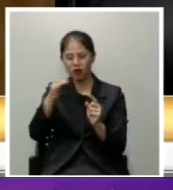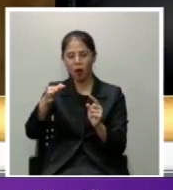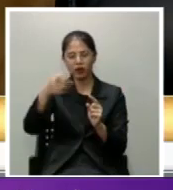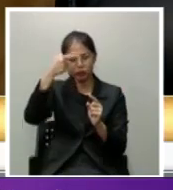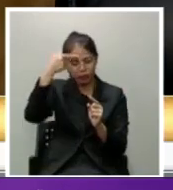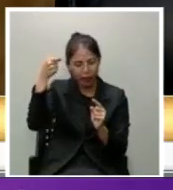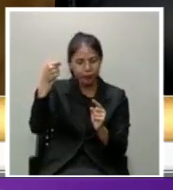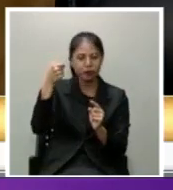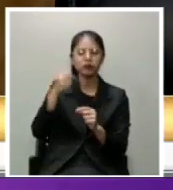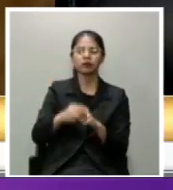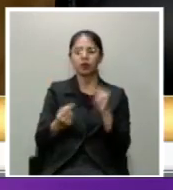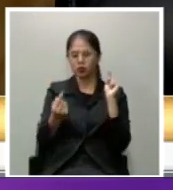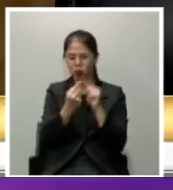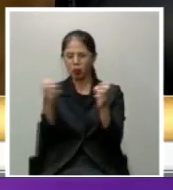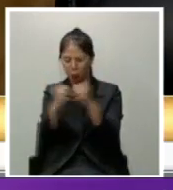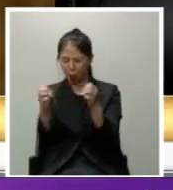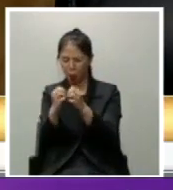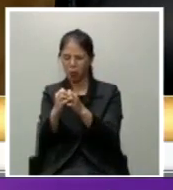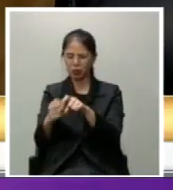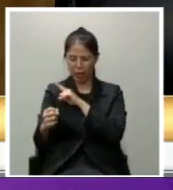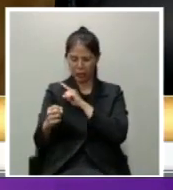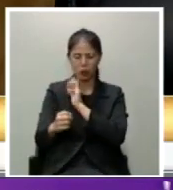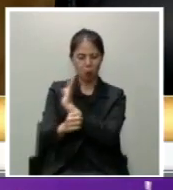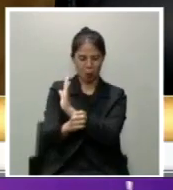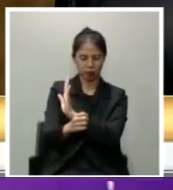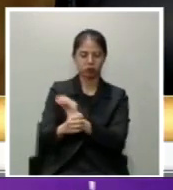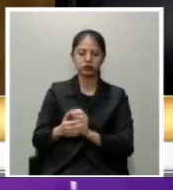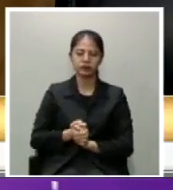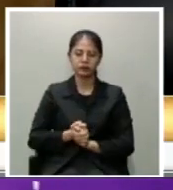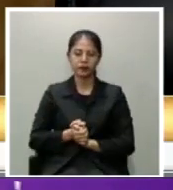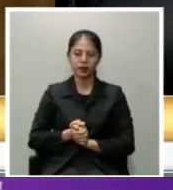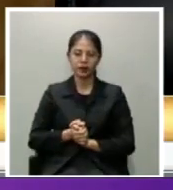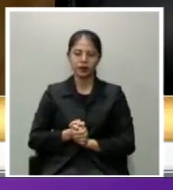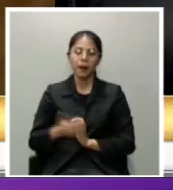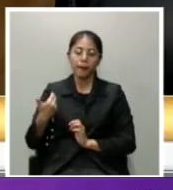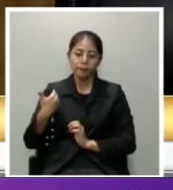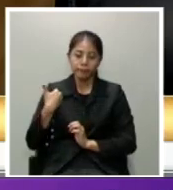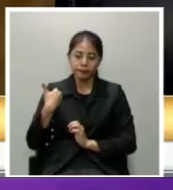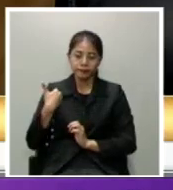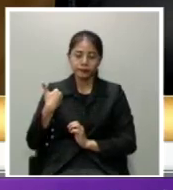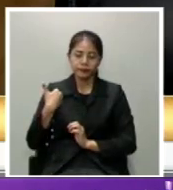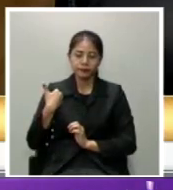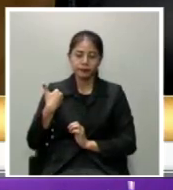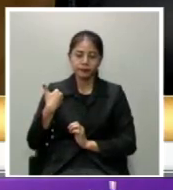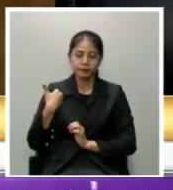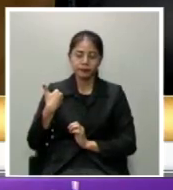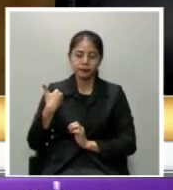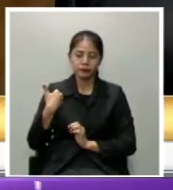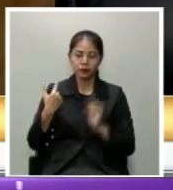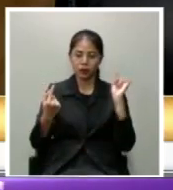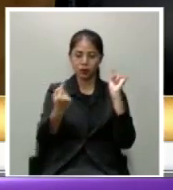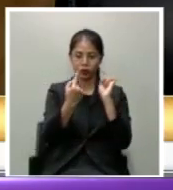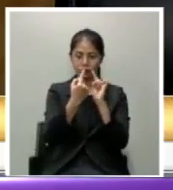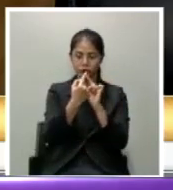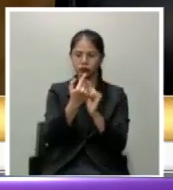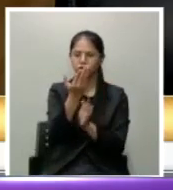3930/2553อย่างนั้นแทรกแซงก้าวก่ายแล้วยังจะมีเรื่องอัยการจะอุทธร